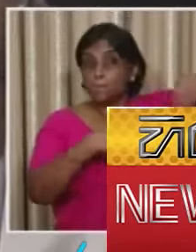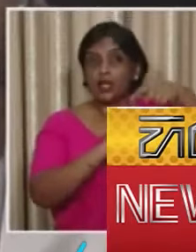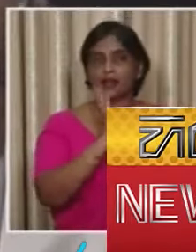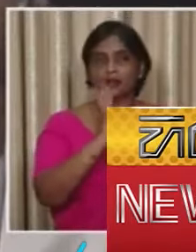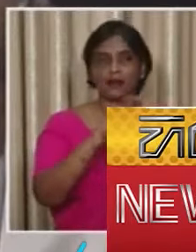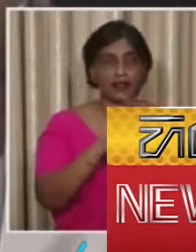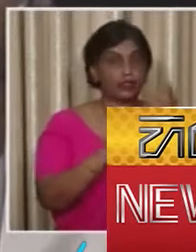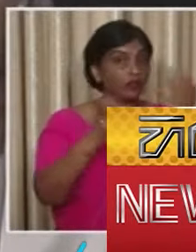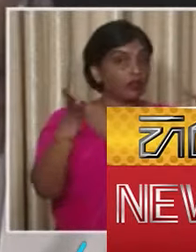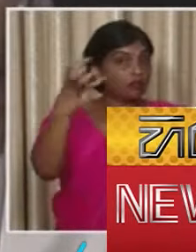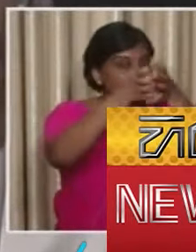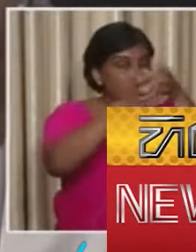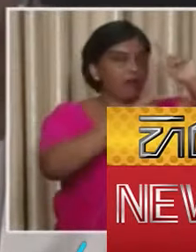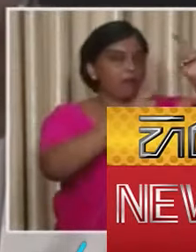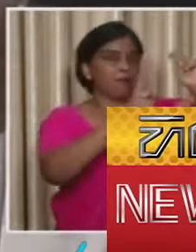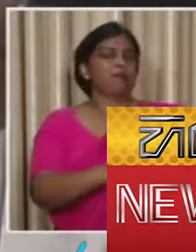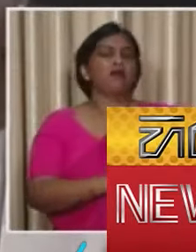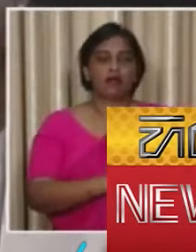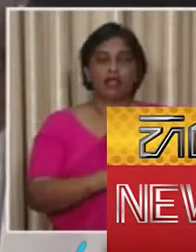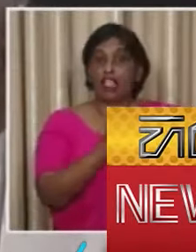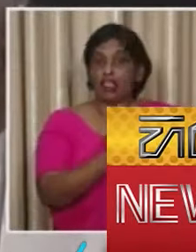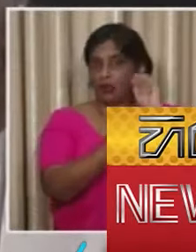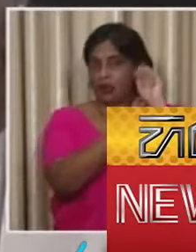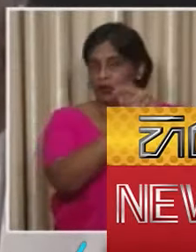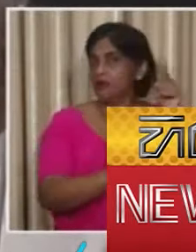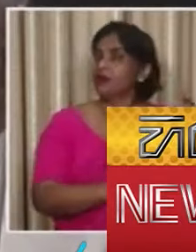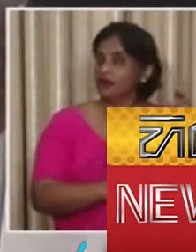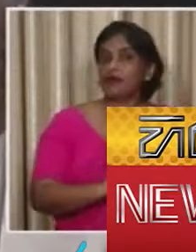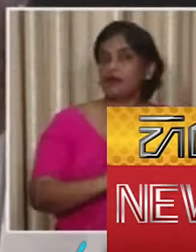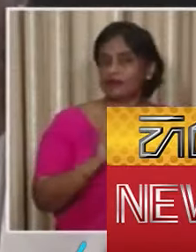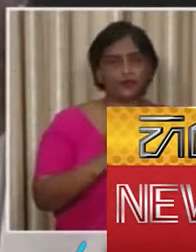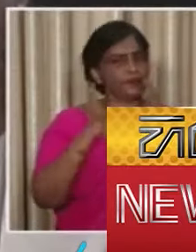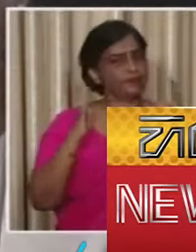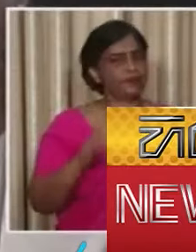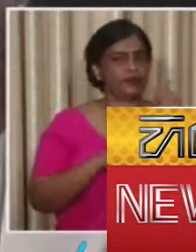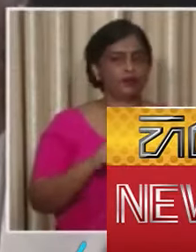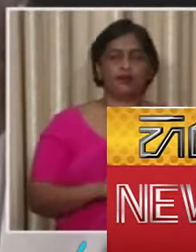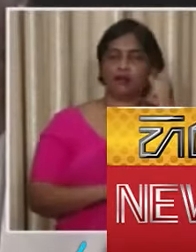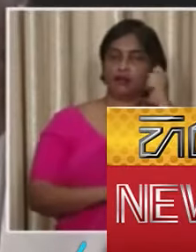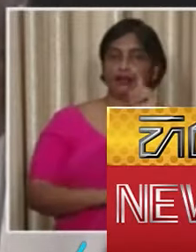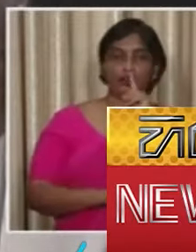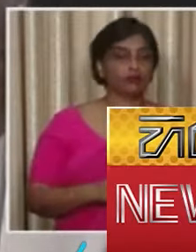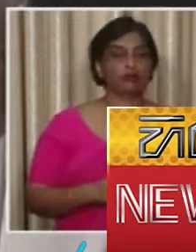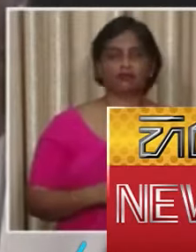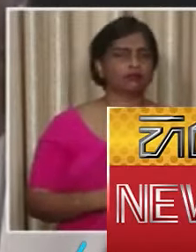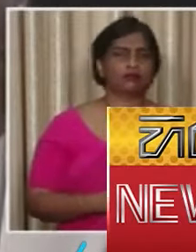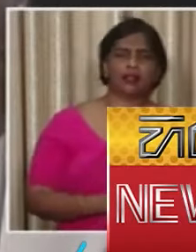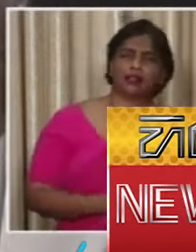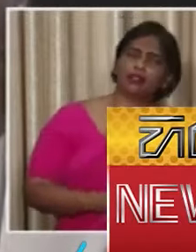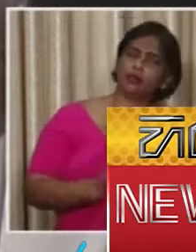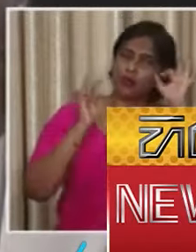බදු මුදල්. ඒ වගේ මේ රටවල ජනතාවගේ ඉතුරු. අපේ රටේ බොහෝ දෙනා යෝජනා කරන අපි කිසිම කැපවීමක්